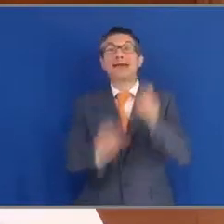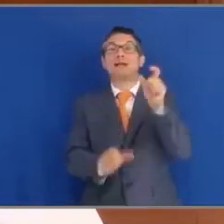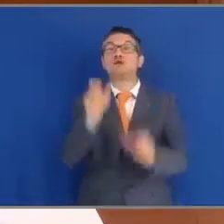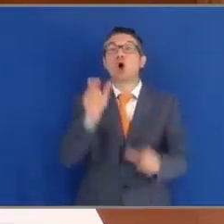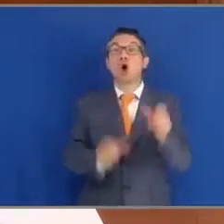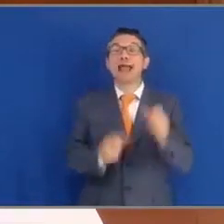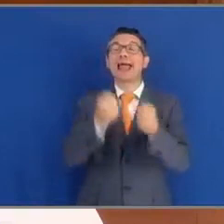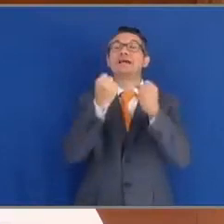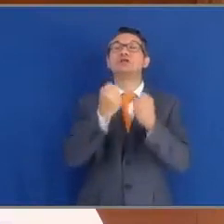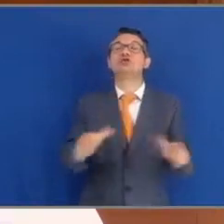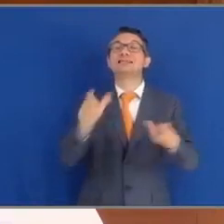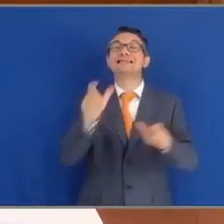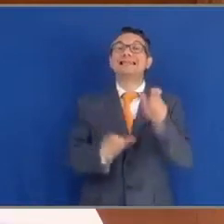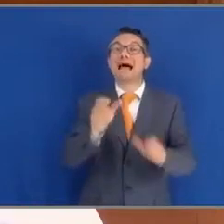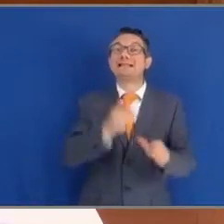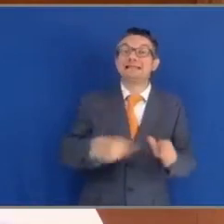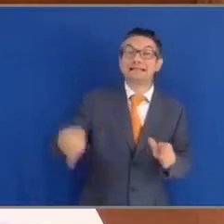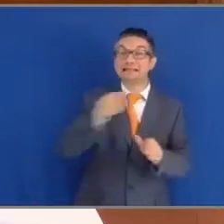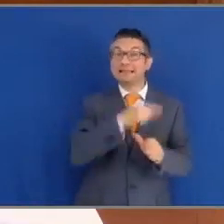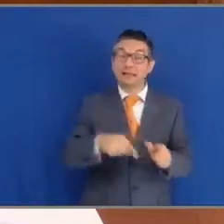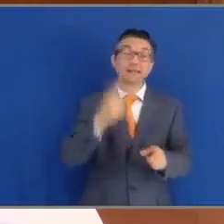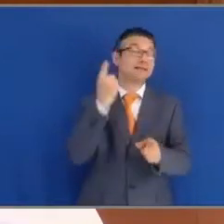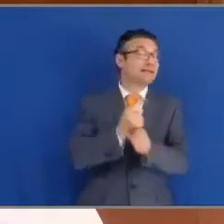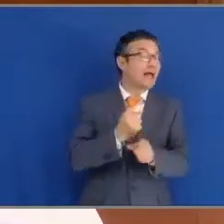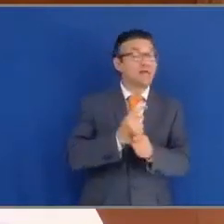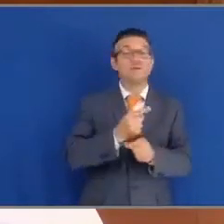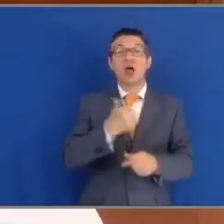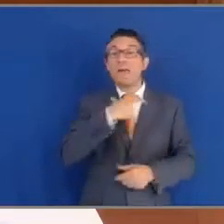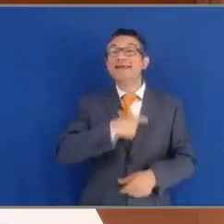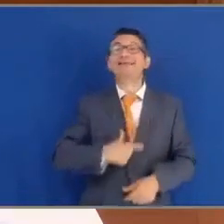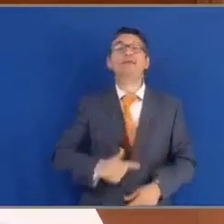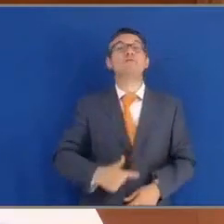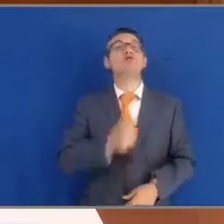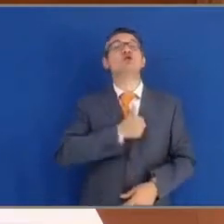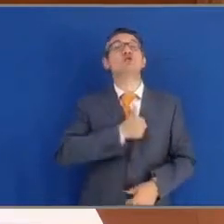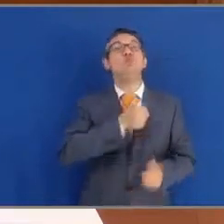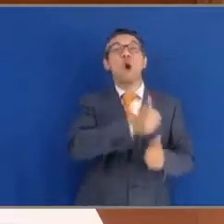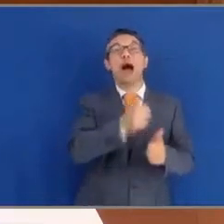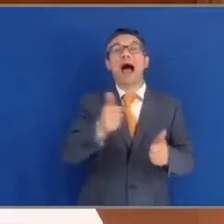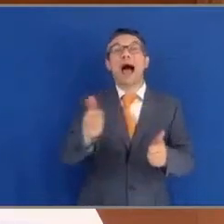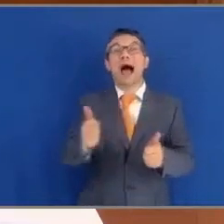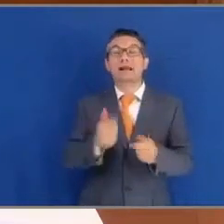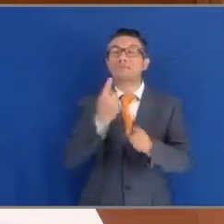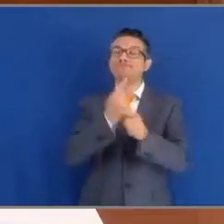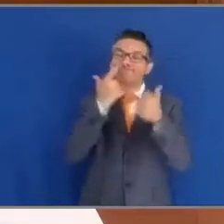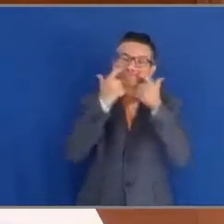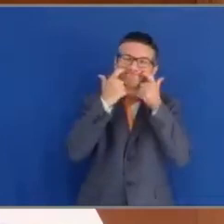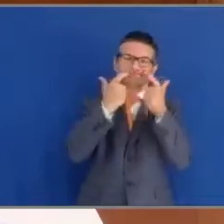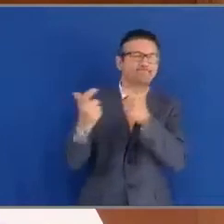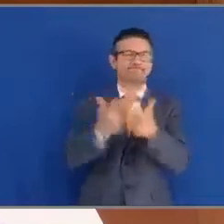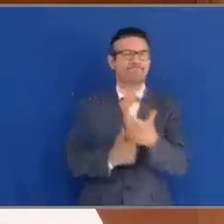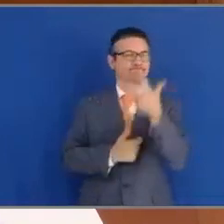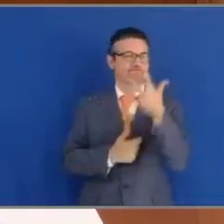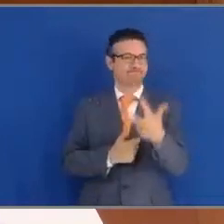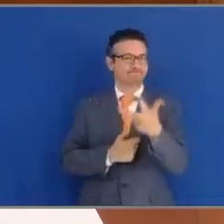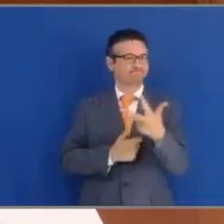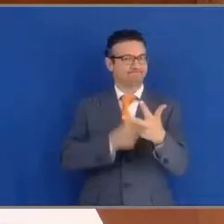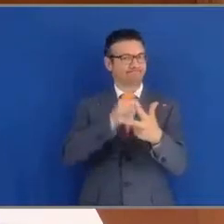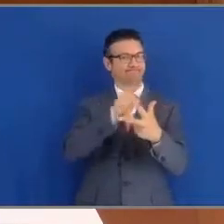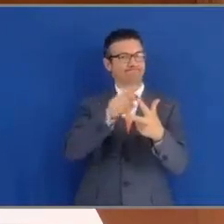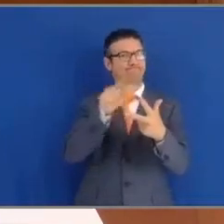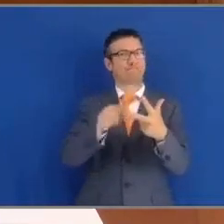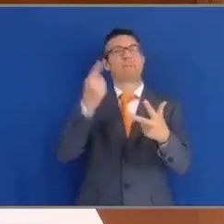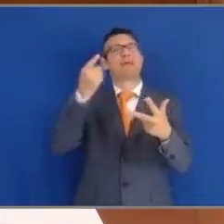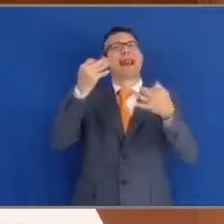cittadini, nel mantenere alta la vigilanza su tre grandi sfide per la